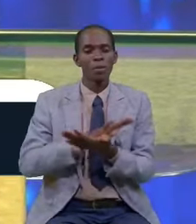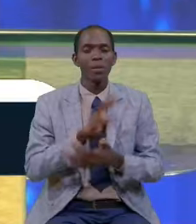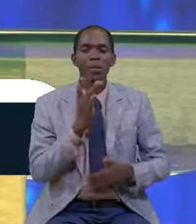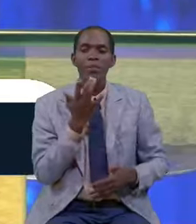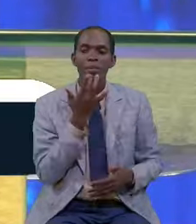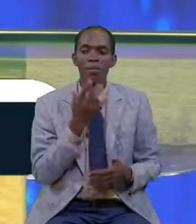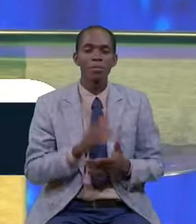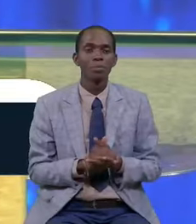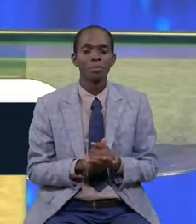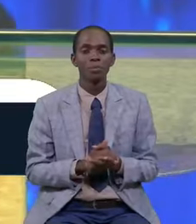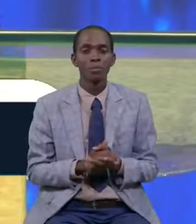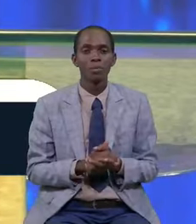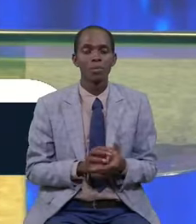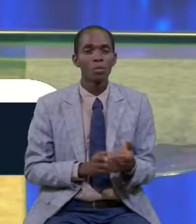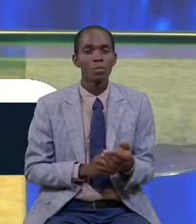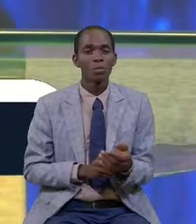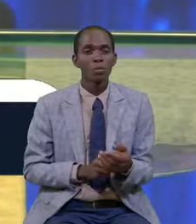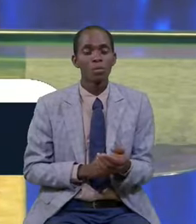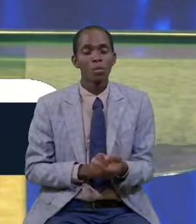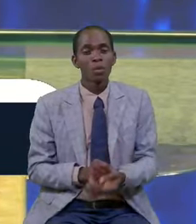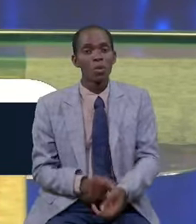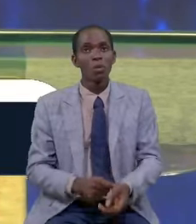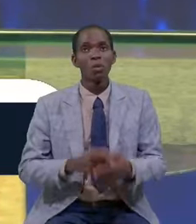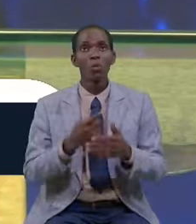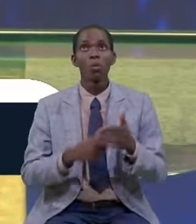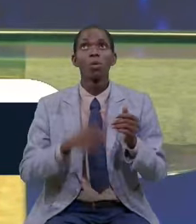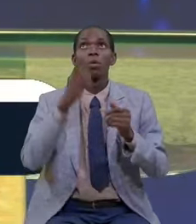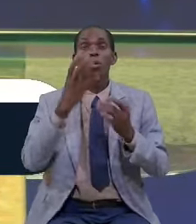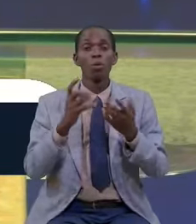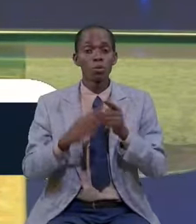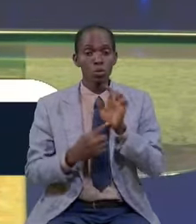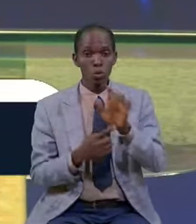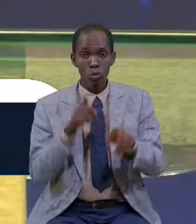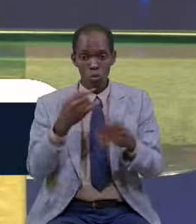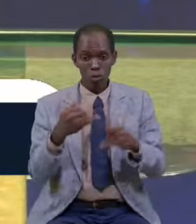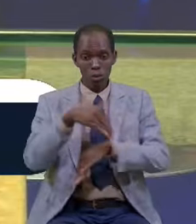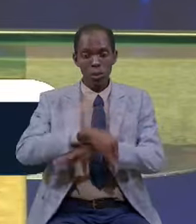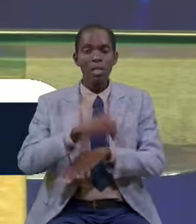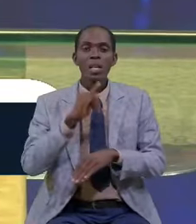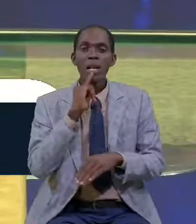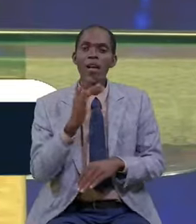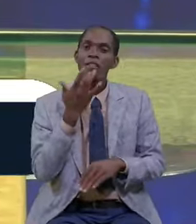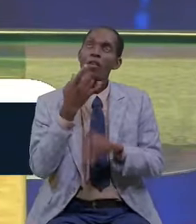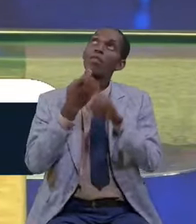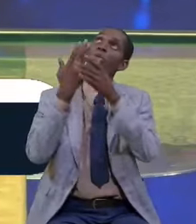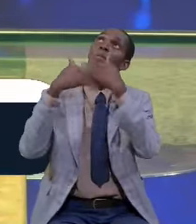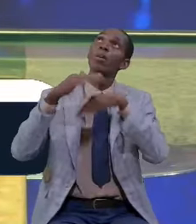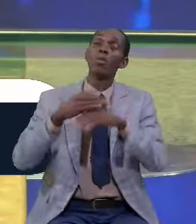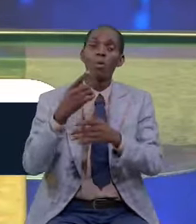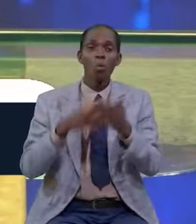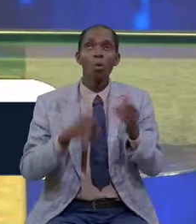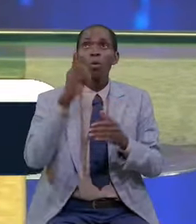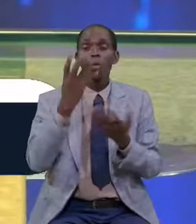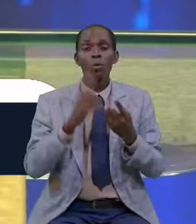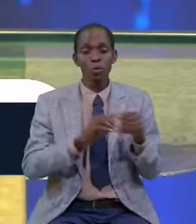divine. Ce que Dieu veut vous montrer ce soir, c'est la faveur du ciel. Ce qu'il veut semer dans votre vie ce